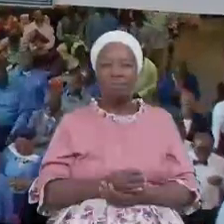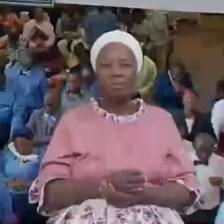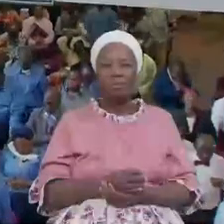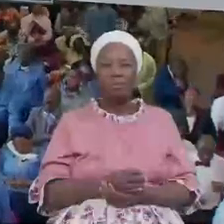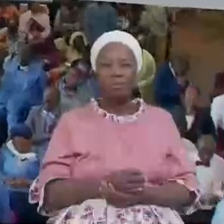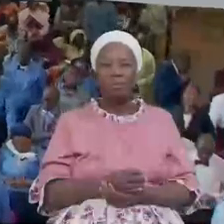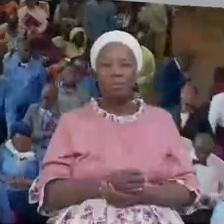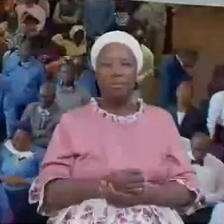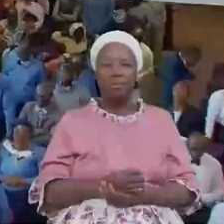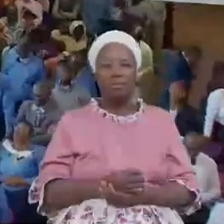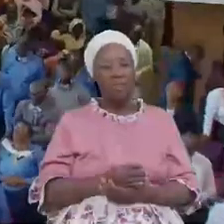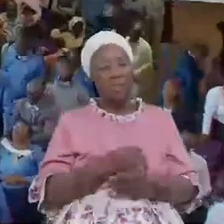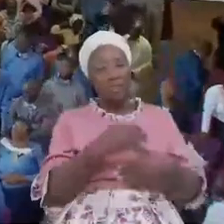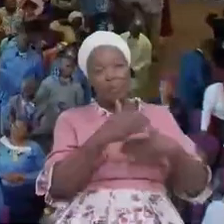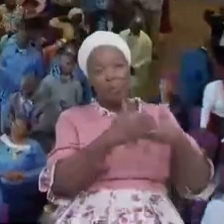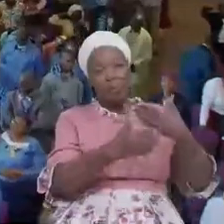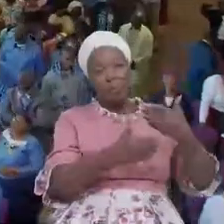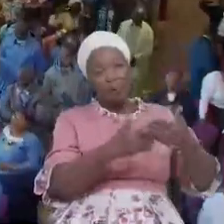Le progrès.